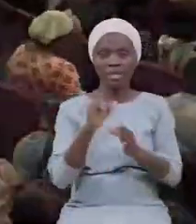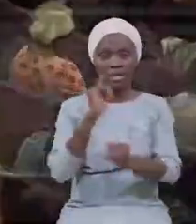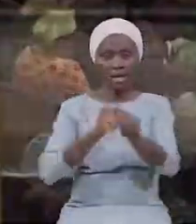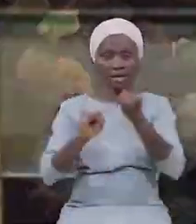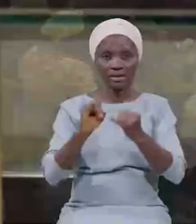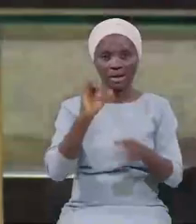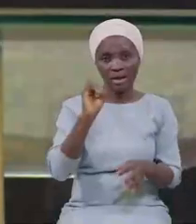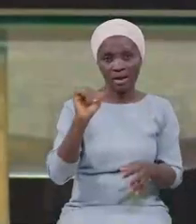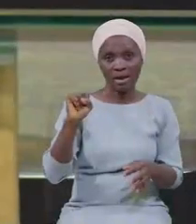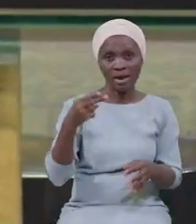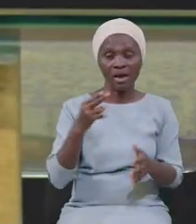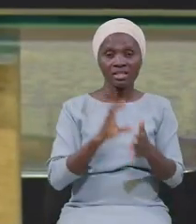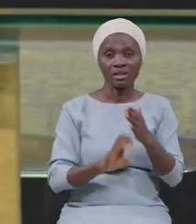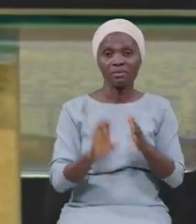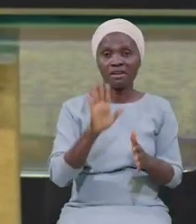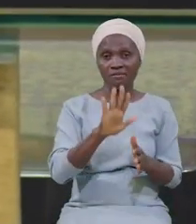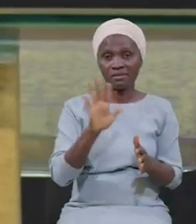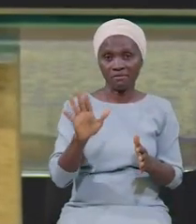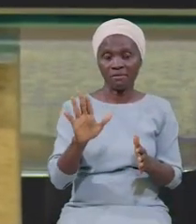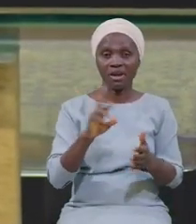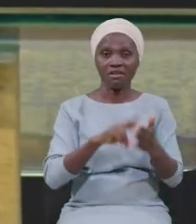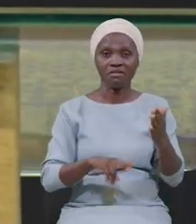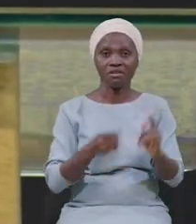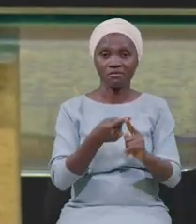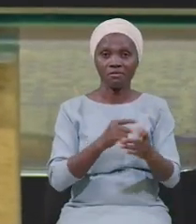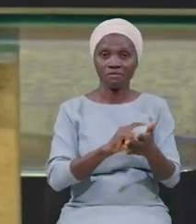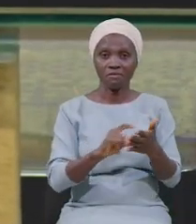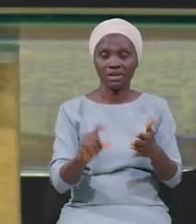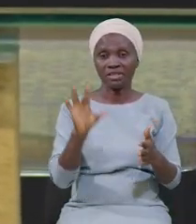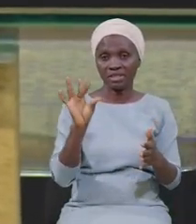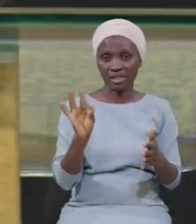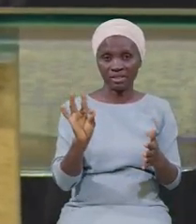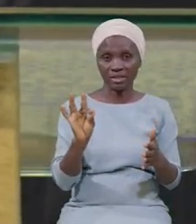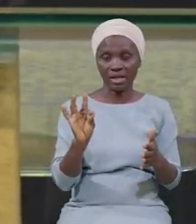Ésaïe au chapitre 55, nous lisons le verset 8.